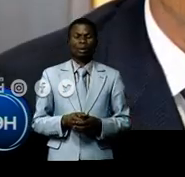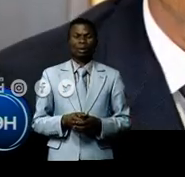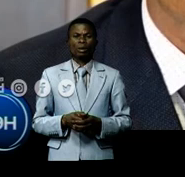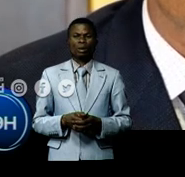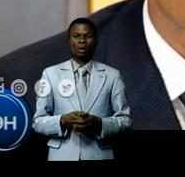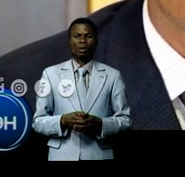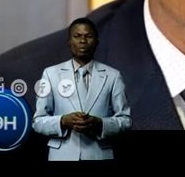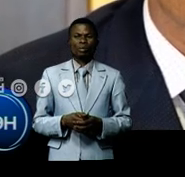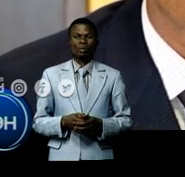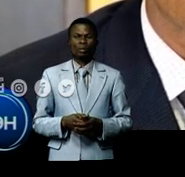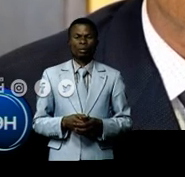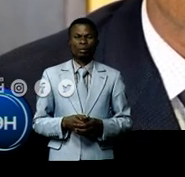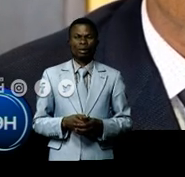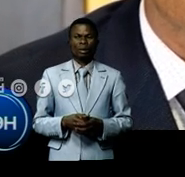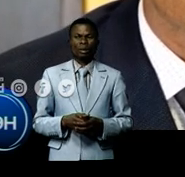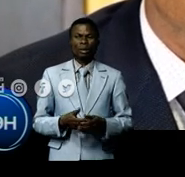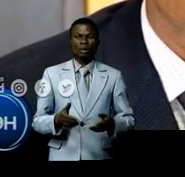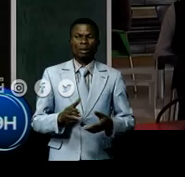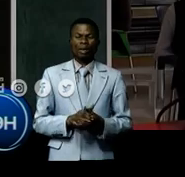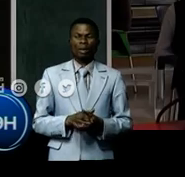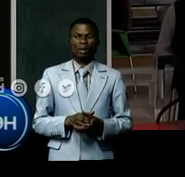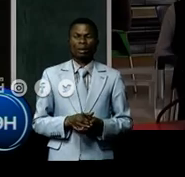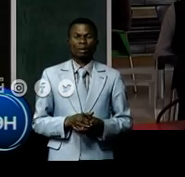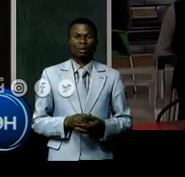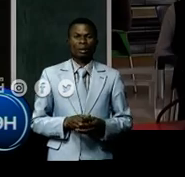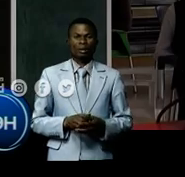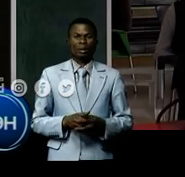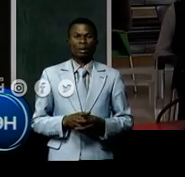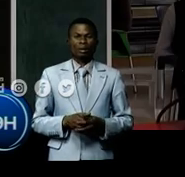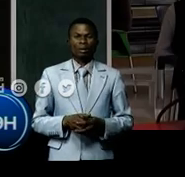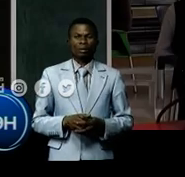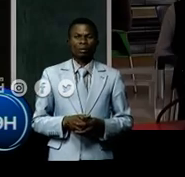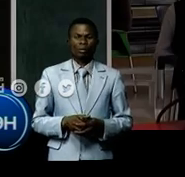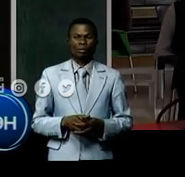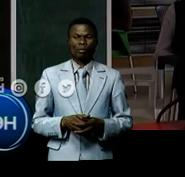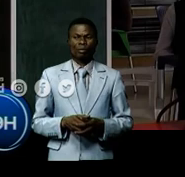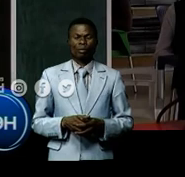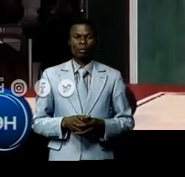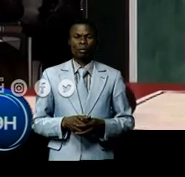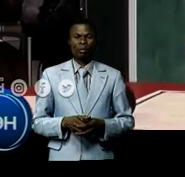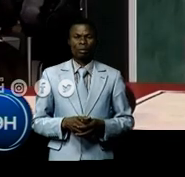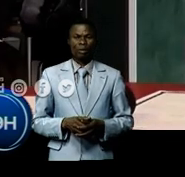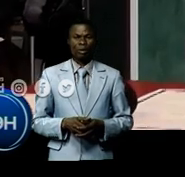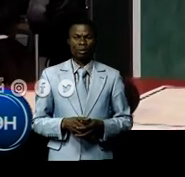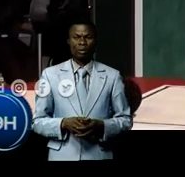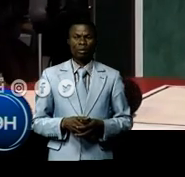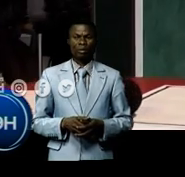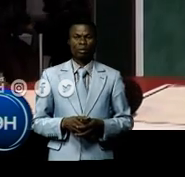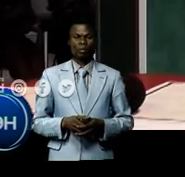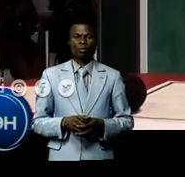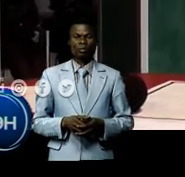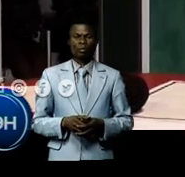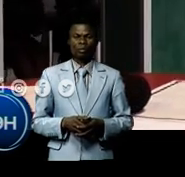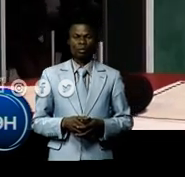été présenté par le sous-directeur Dieudonné Yangumba et le langue nationale, avec Marcel Mbouéboué. Le deuxième temps fort